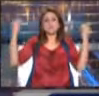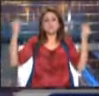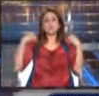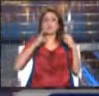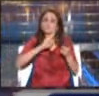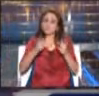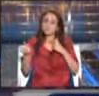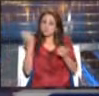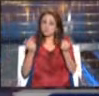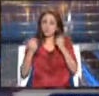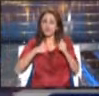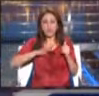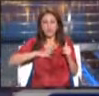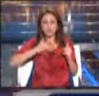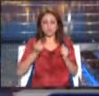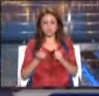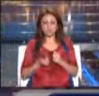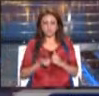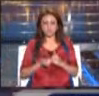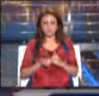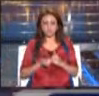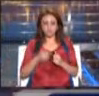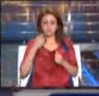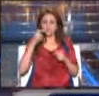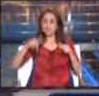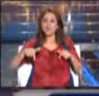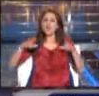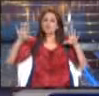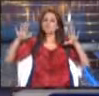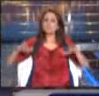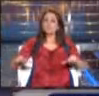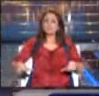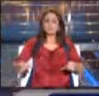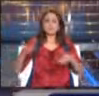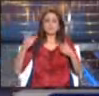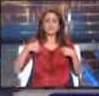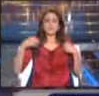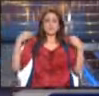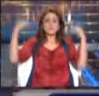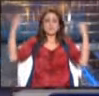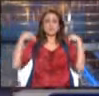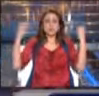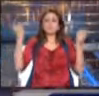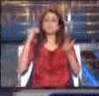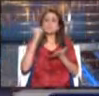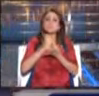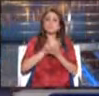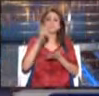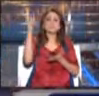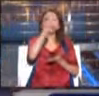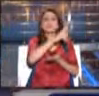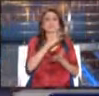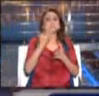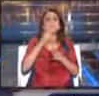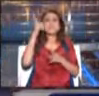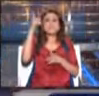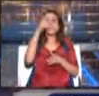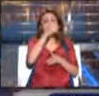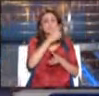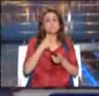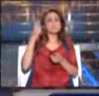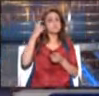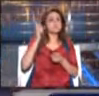لكن وقف الرياضة او شلل الرياضة اكيد اكيد عند المسؤولين لاسباب ودوافع اخرى قد